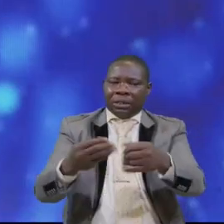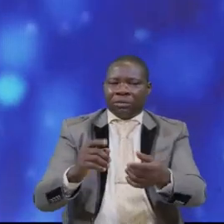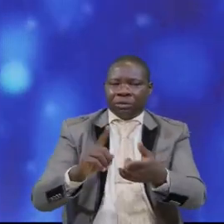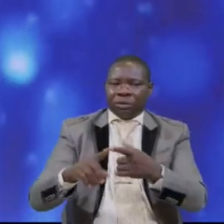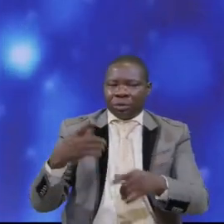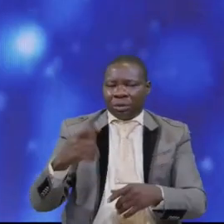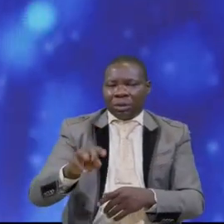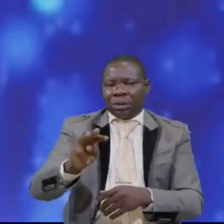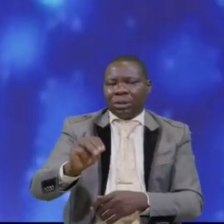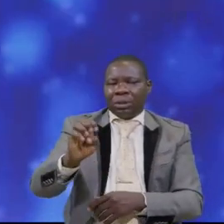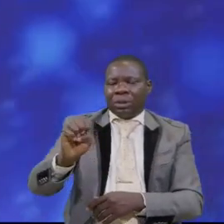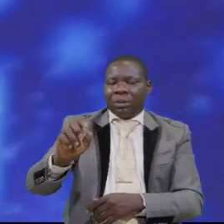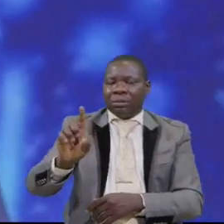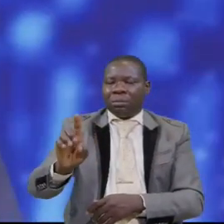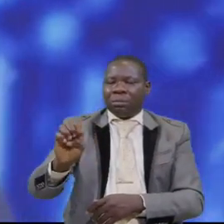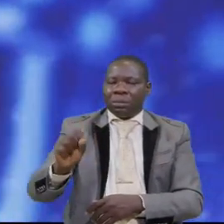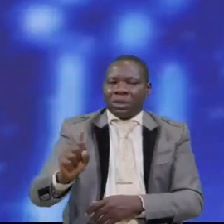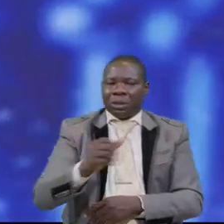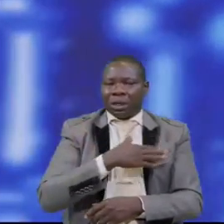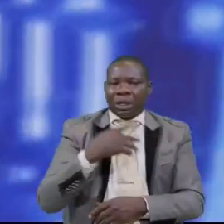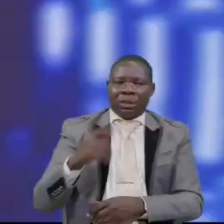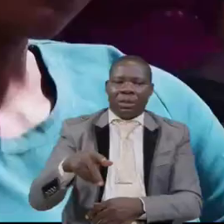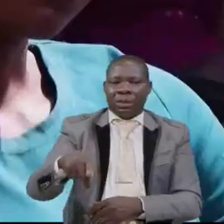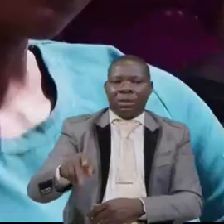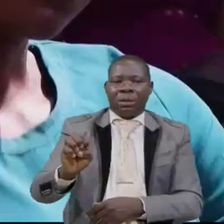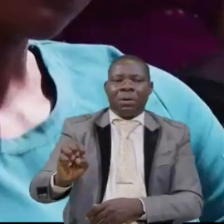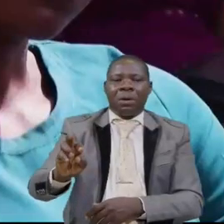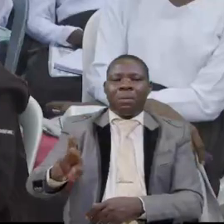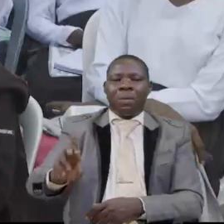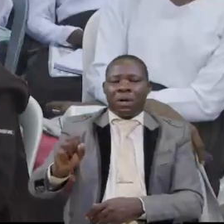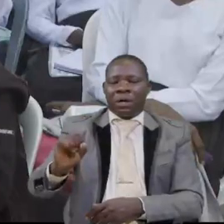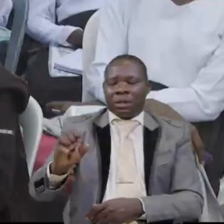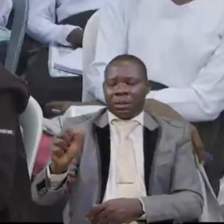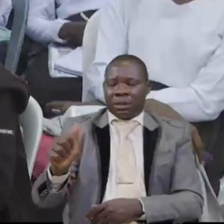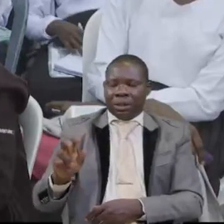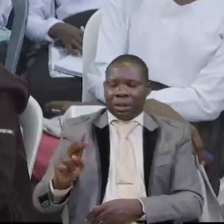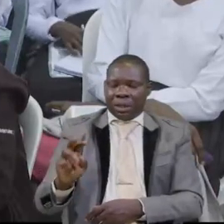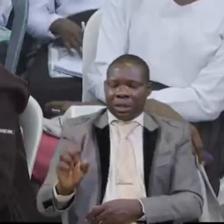au Perses chapitre